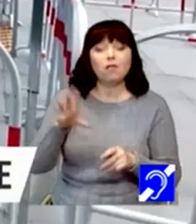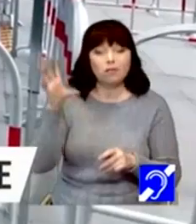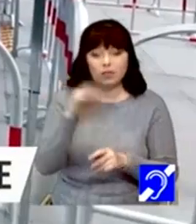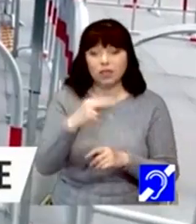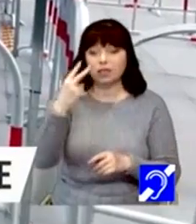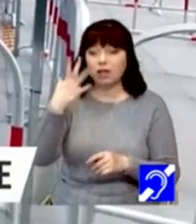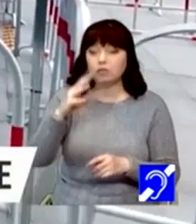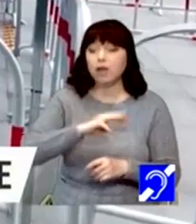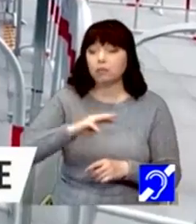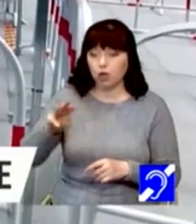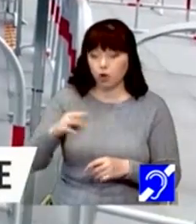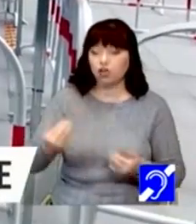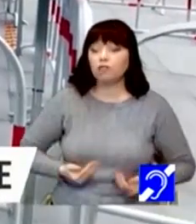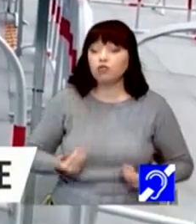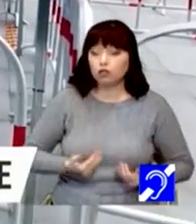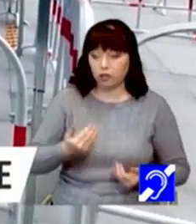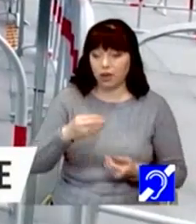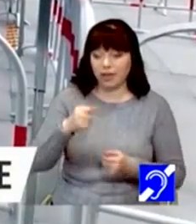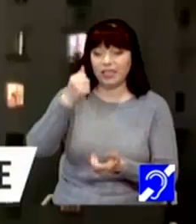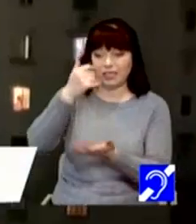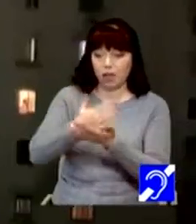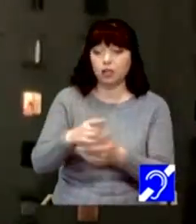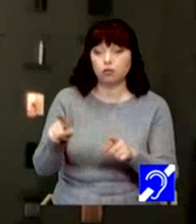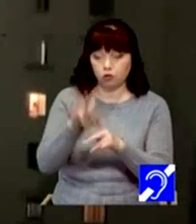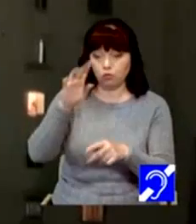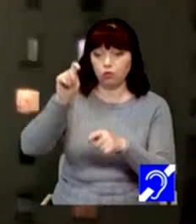20 de milioane de locuitori ai Capitalei